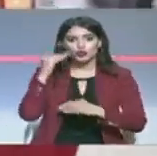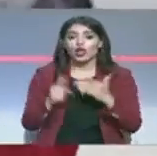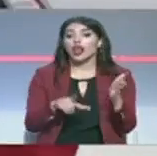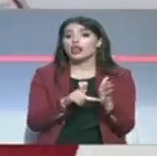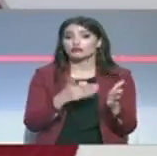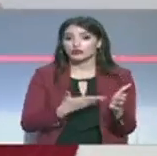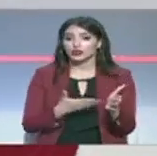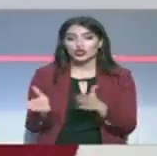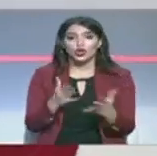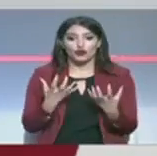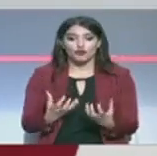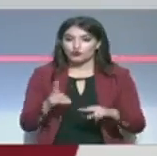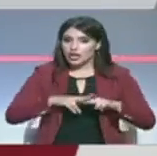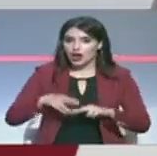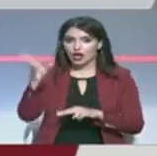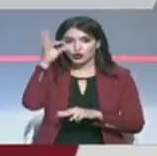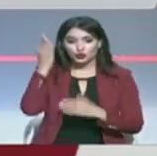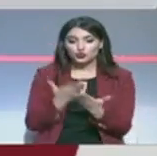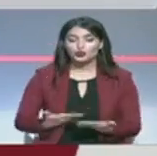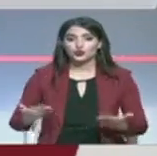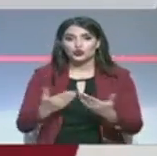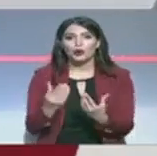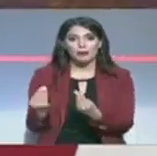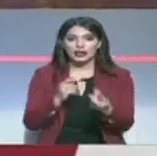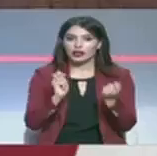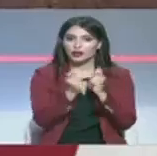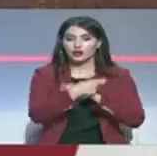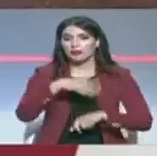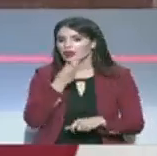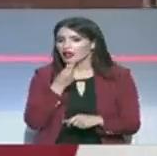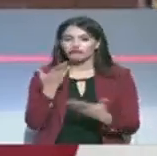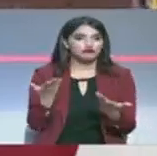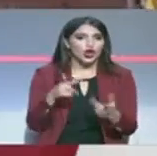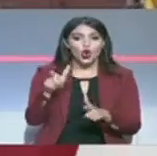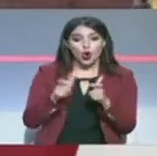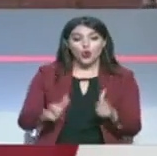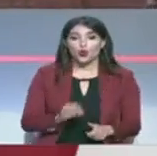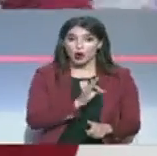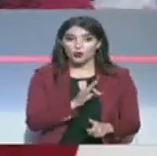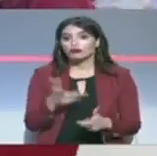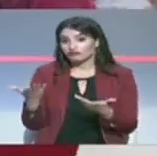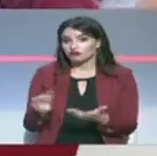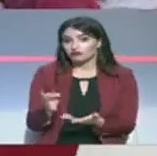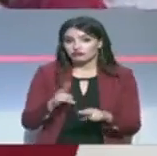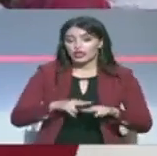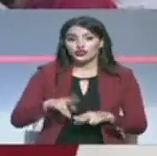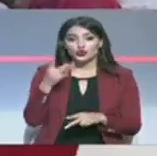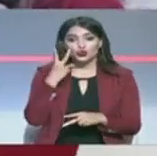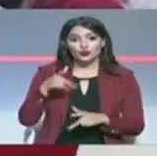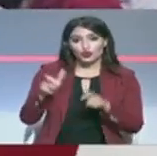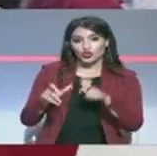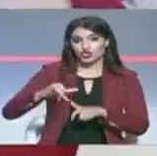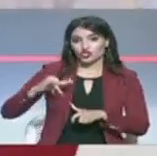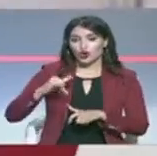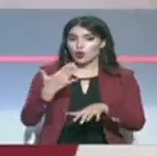وخانون. أنا ماذا بيا تصلح البلاد، وماذا بيا برشا حاجات يعني يتبدلوا شوية منا وشوية من الحكومة زيادة، فهمت؟ شوفوا لنا للشباب، وشوفوا